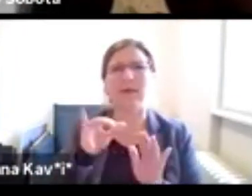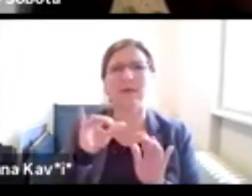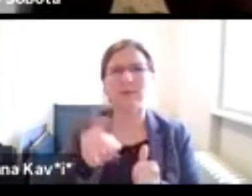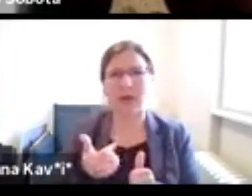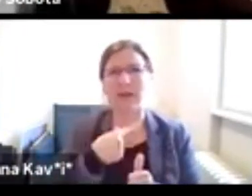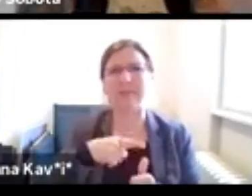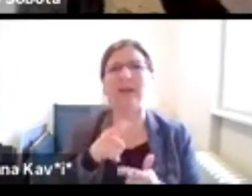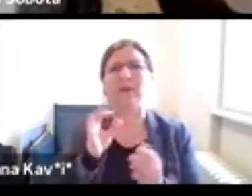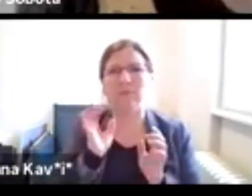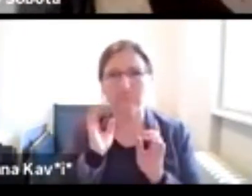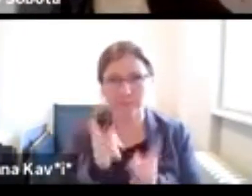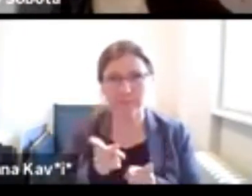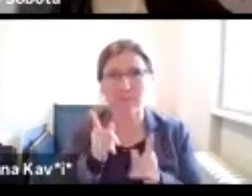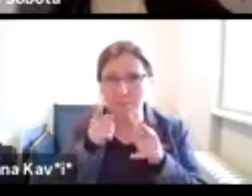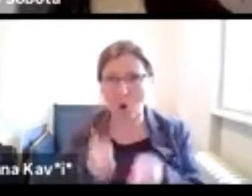naša takva pomoć.